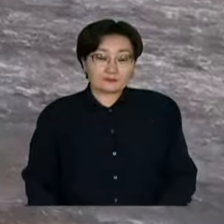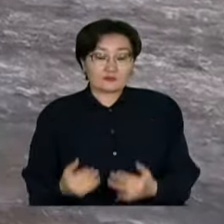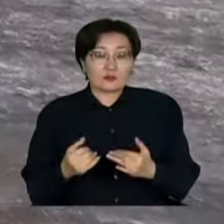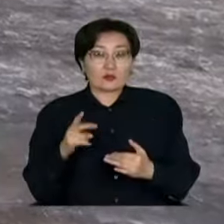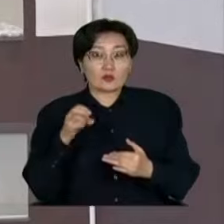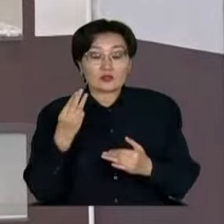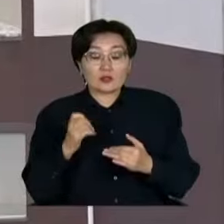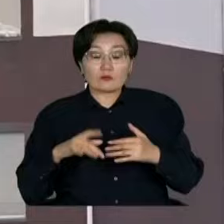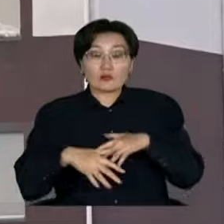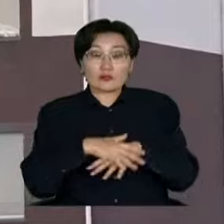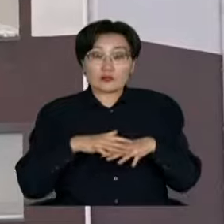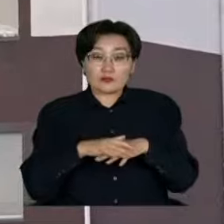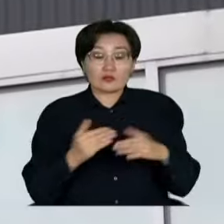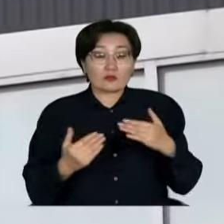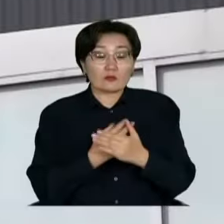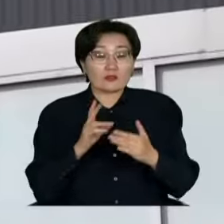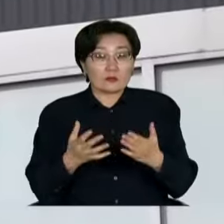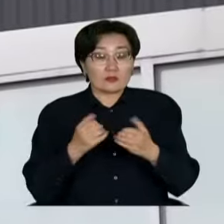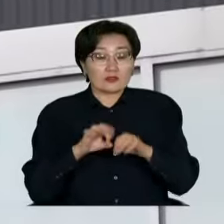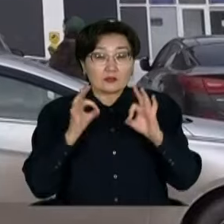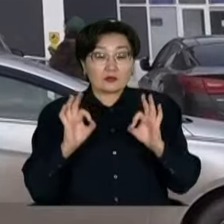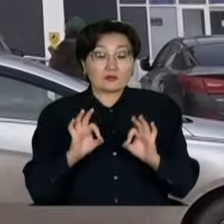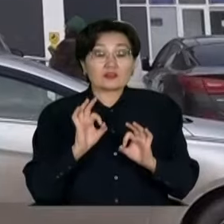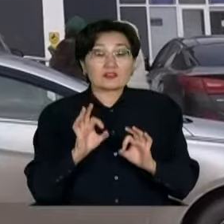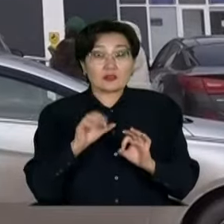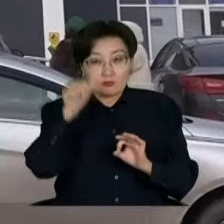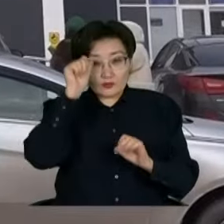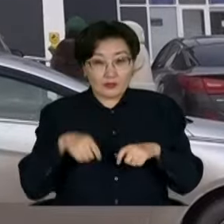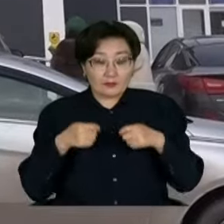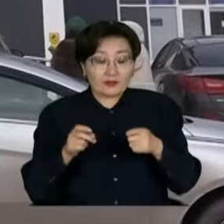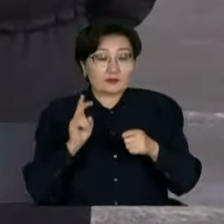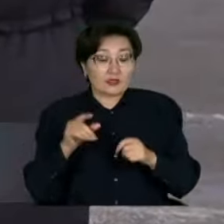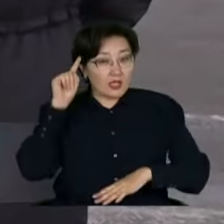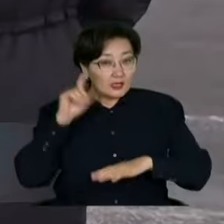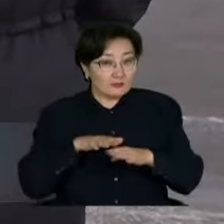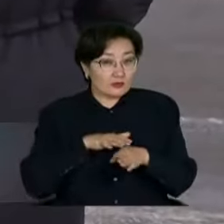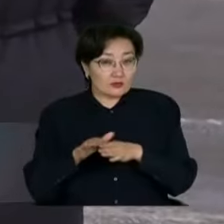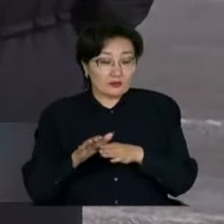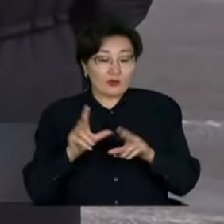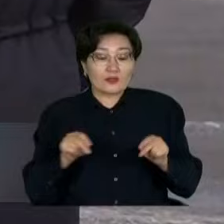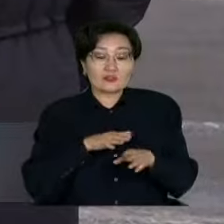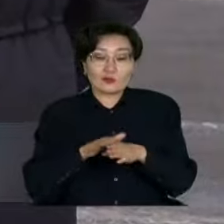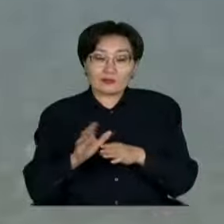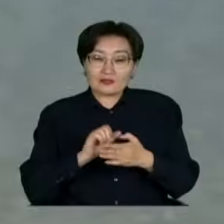Қосшы халқы қоныс тойын тойлай алмай жүр. Қазанда баспана береміз деген әкімдік әлі уәдесін орындамаған. Себеп неде?